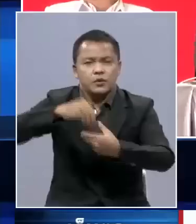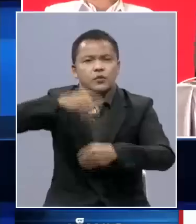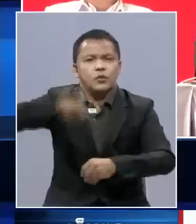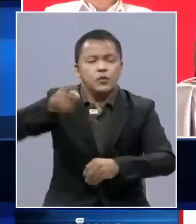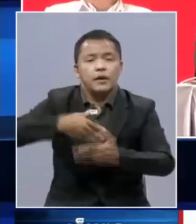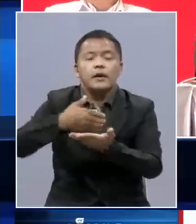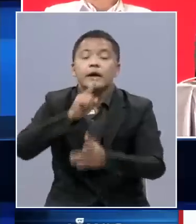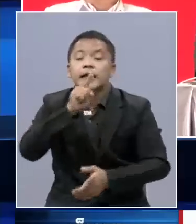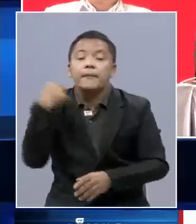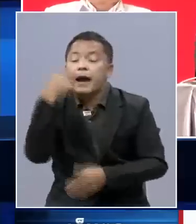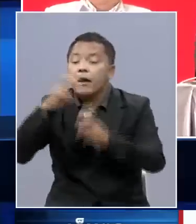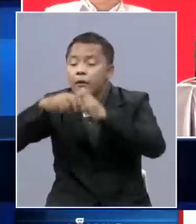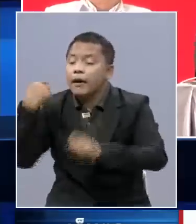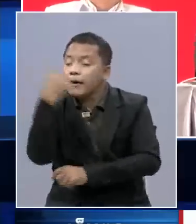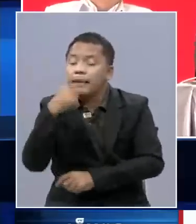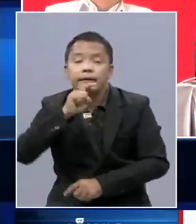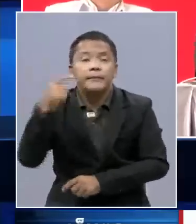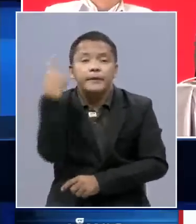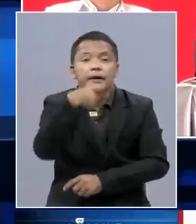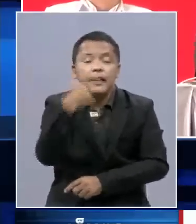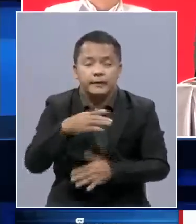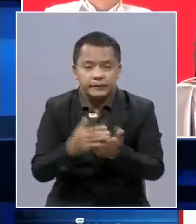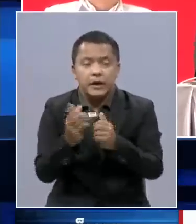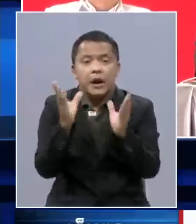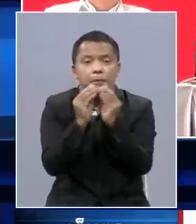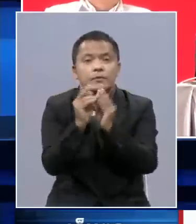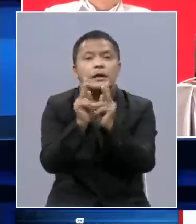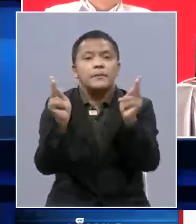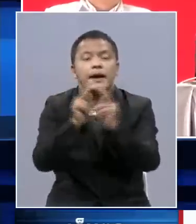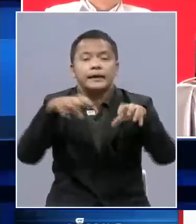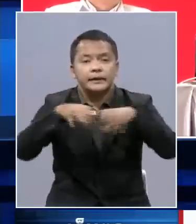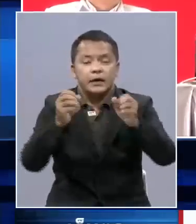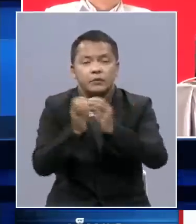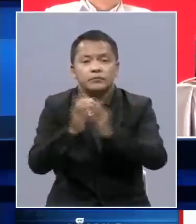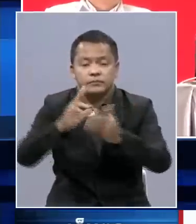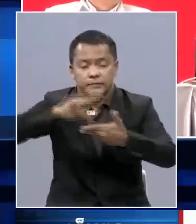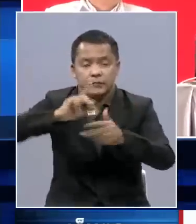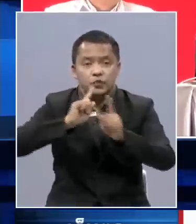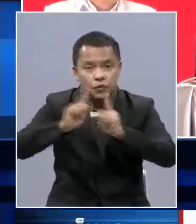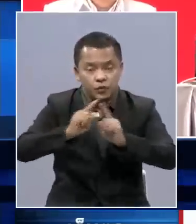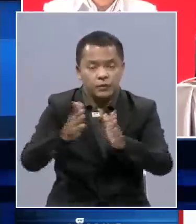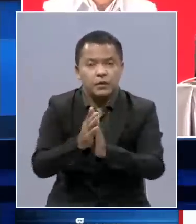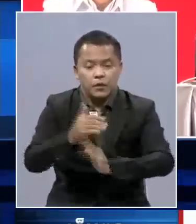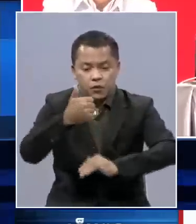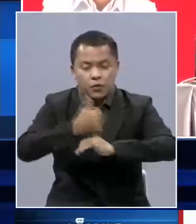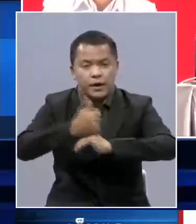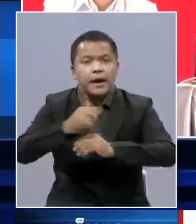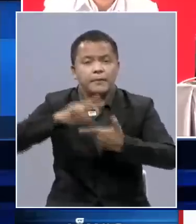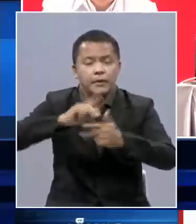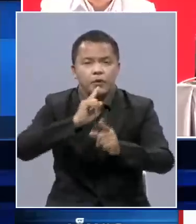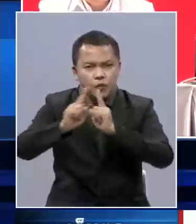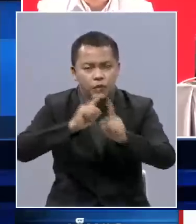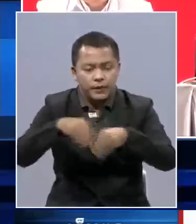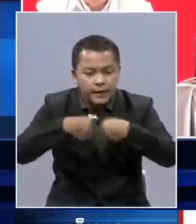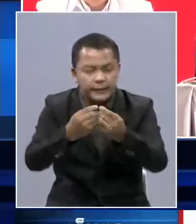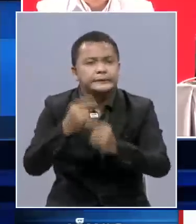กับไล่ให้ไปถามคนที่วิเคราะห์กันมานั่นแหละนอกจากนั้นในการประชุมกรรมการบริหารพรรคพลังประชารัฐพลเอกประวิตรก็พยายามพูดปลุกใจ